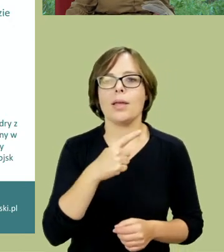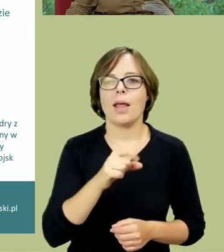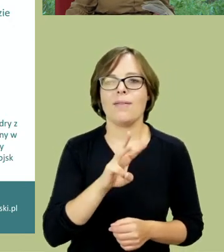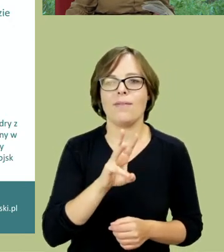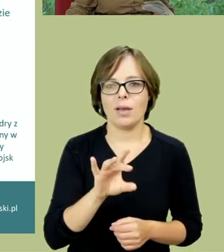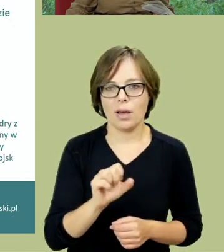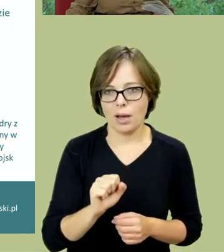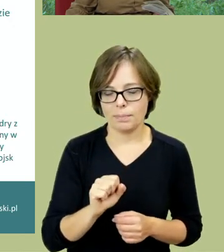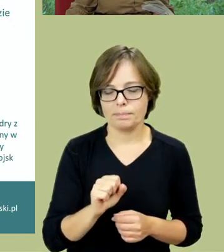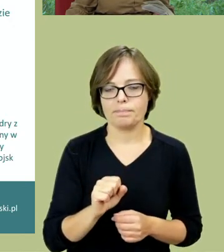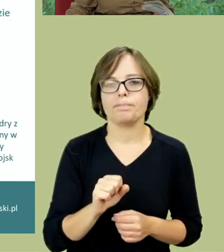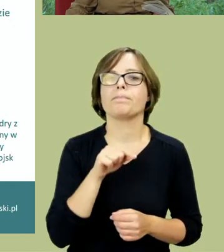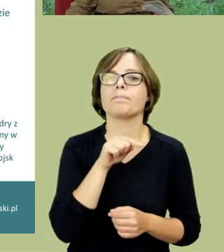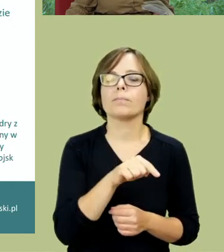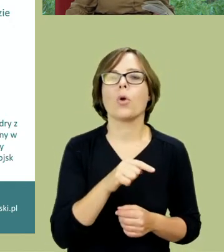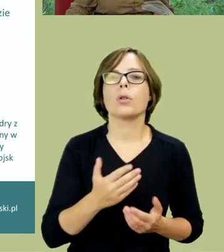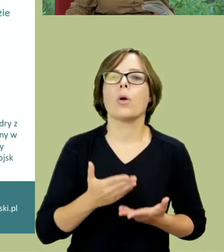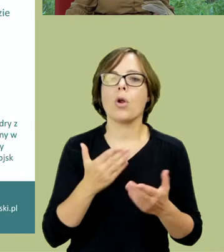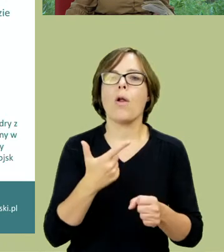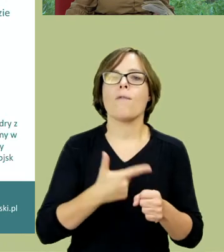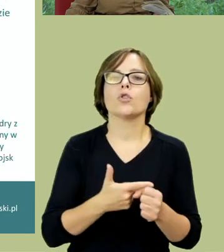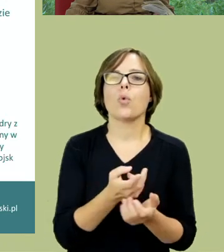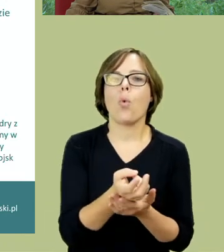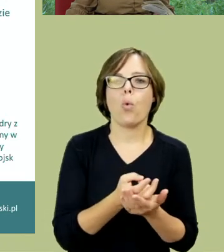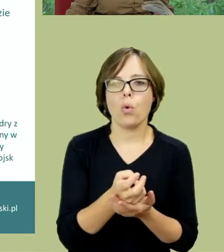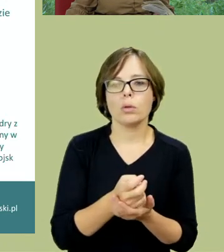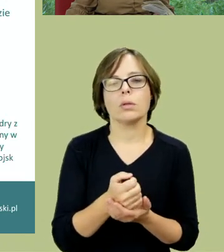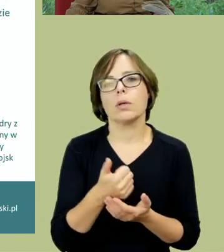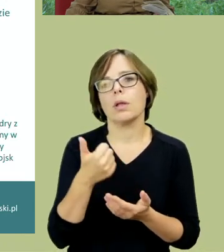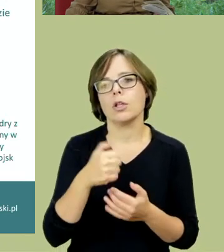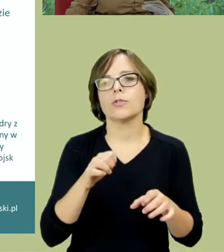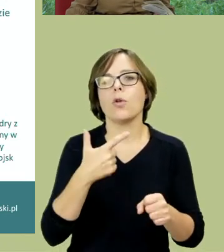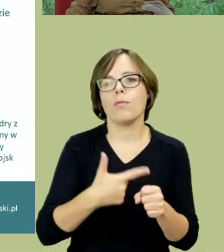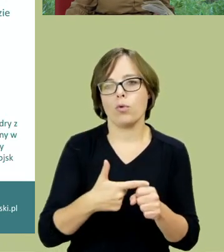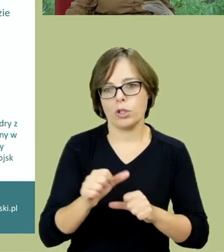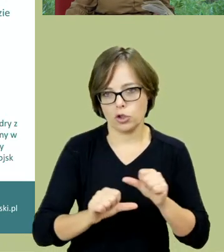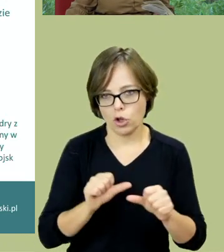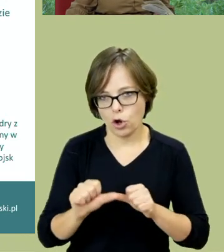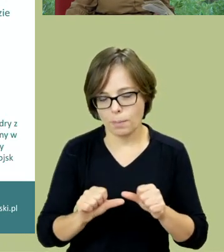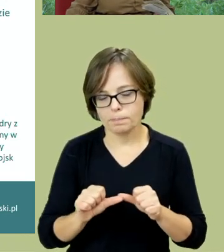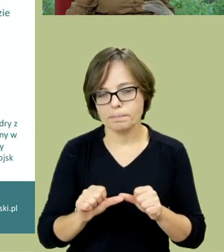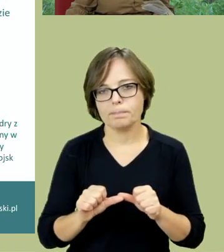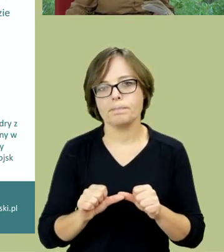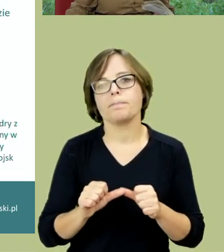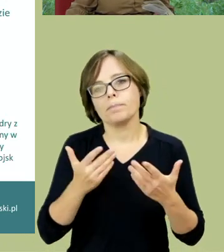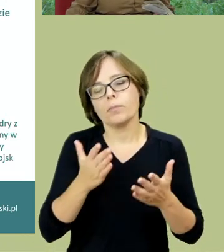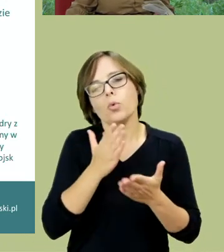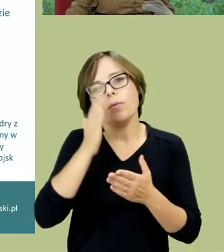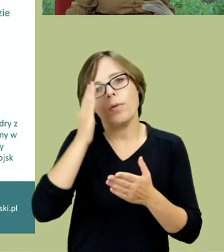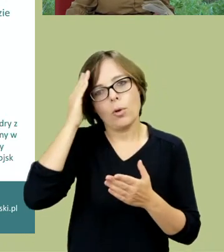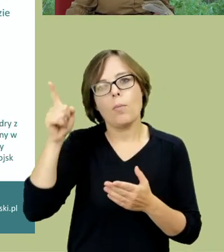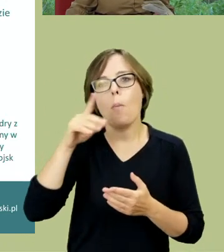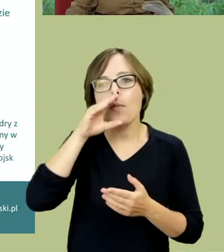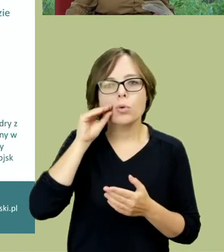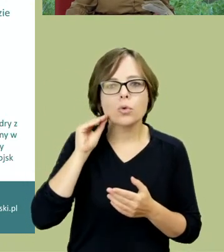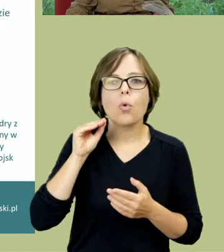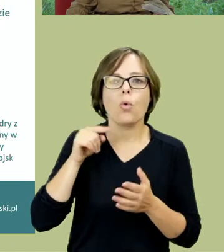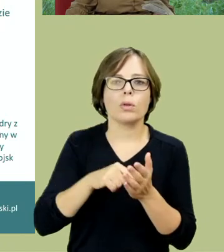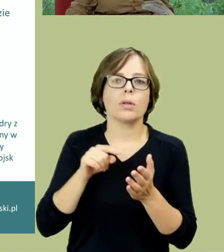Jadwiga przychodzi na świat 20 lutego 20 roku. No wiadomo, Józef Piłsudski w tym czasie